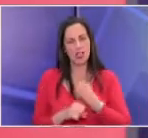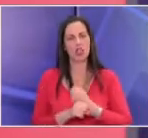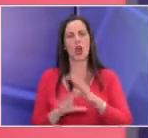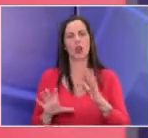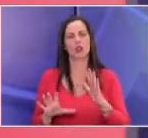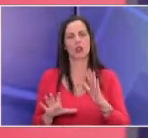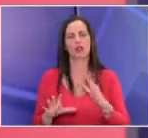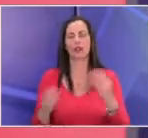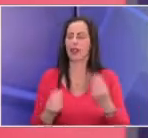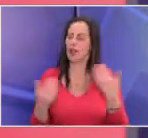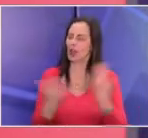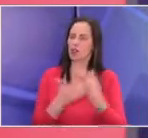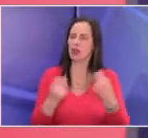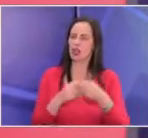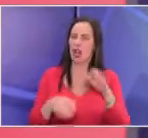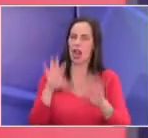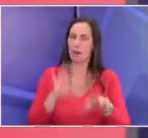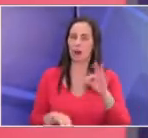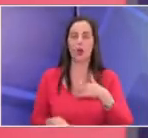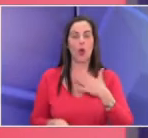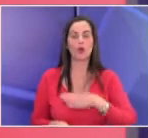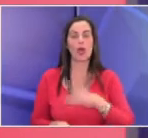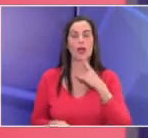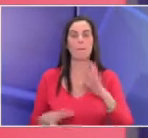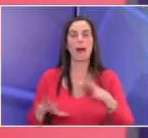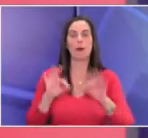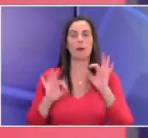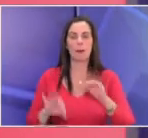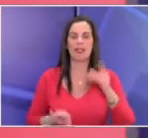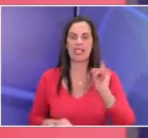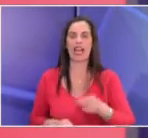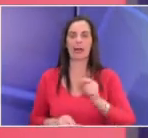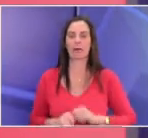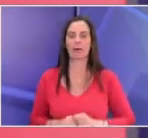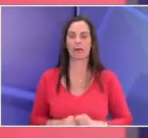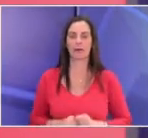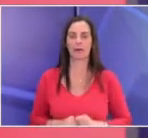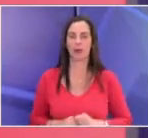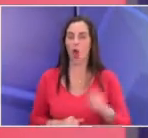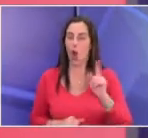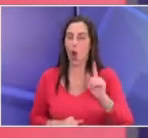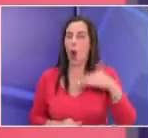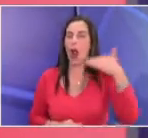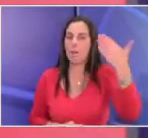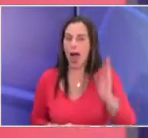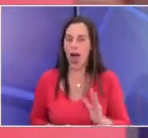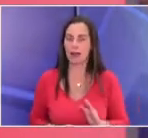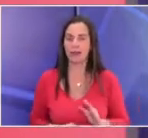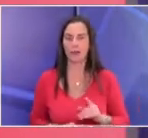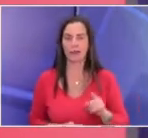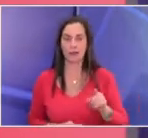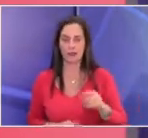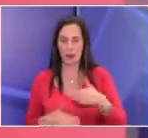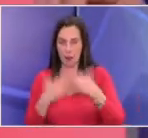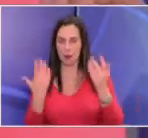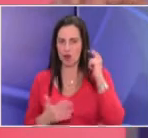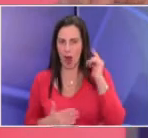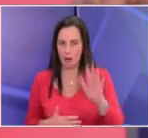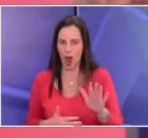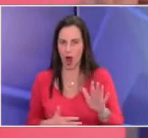נשמה שלי. לא תכננתי את זה, נשבע. לא, גם אני לא תכננתי, רק זה... אבל זה בא כאילו, זה בא כמו הסטנדרט